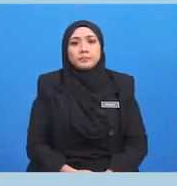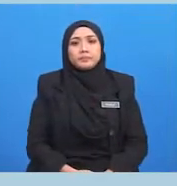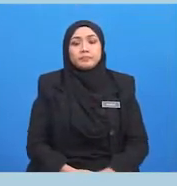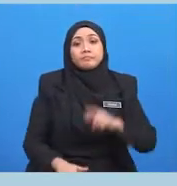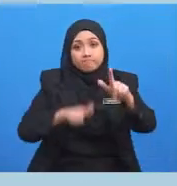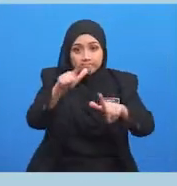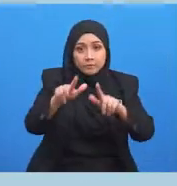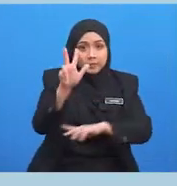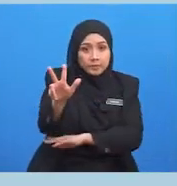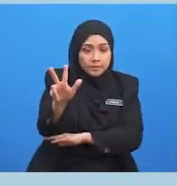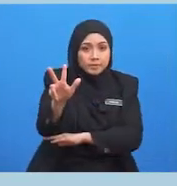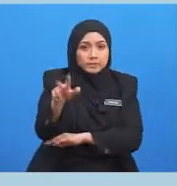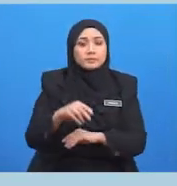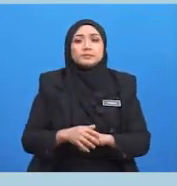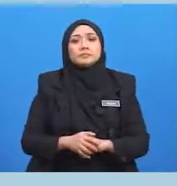Langkah ketiga,